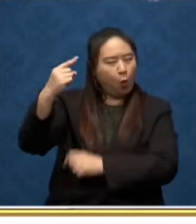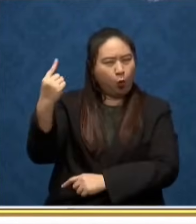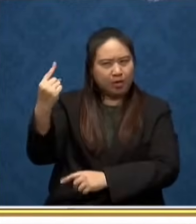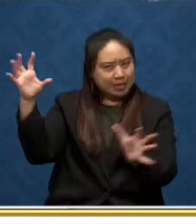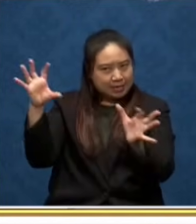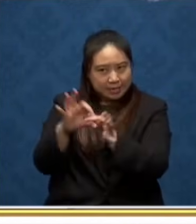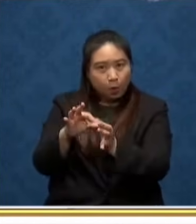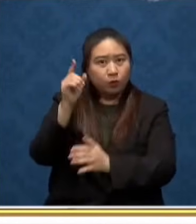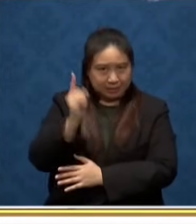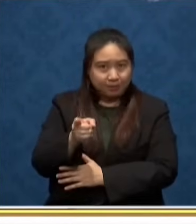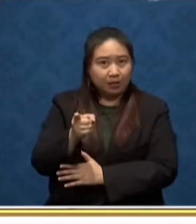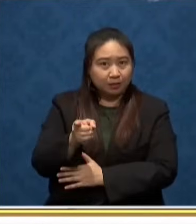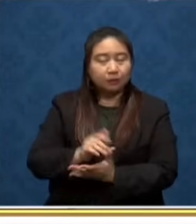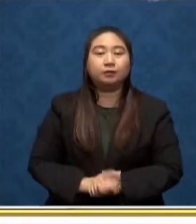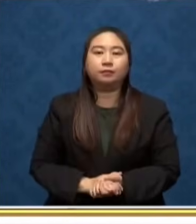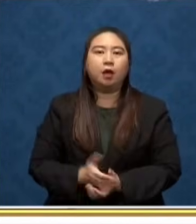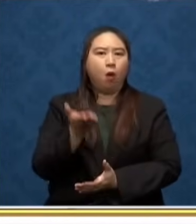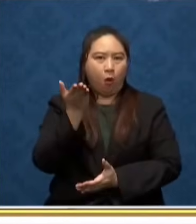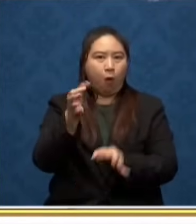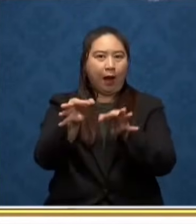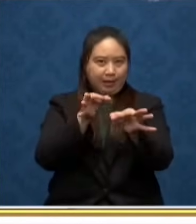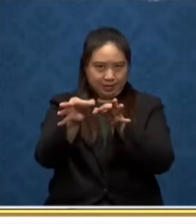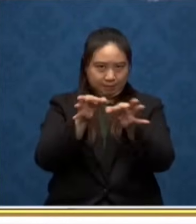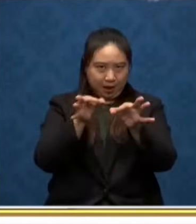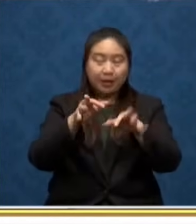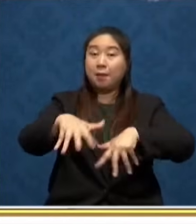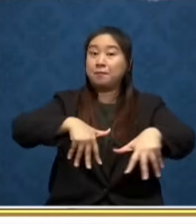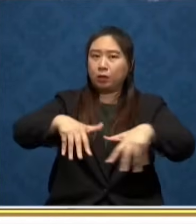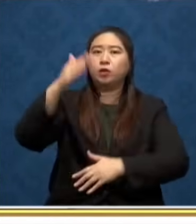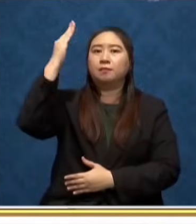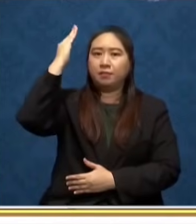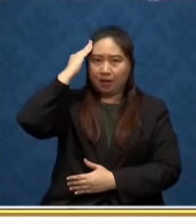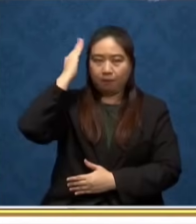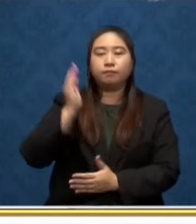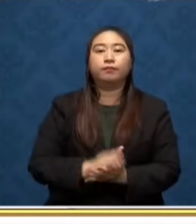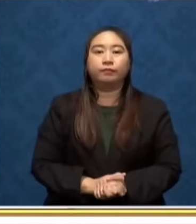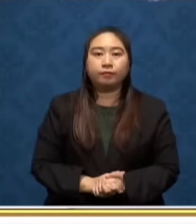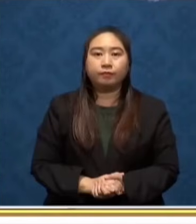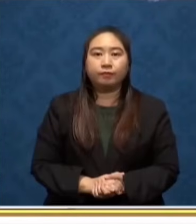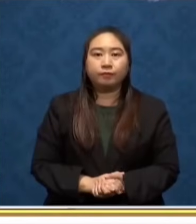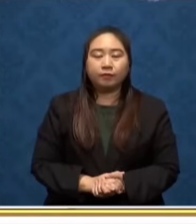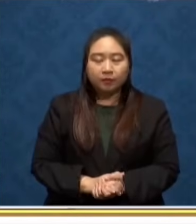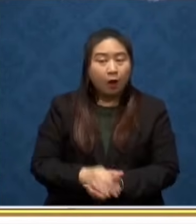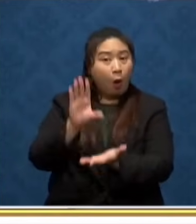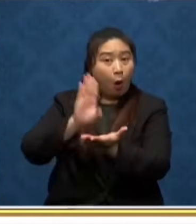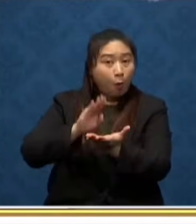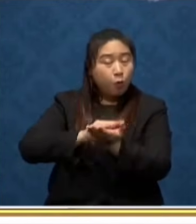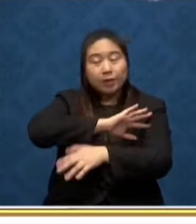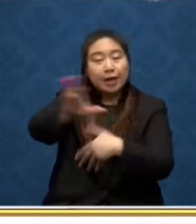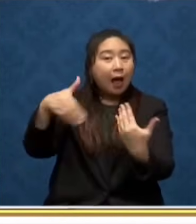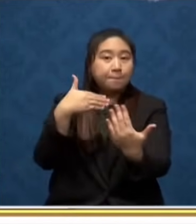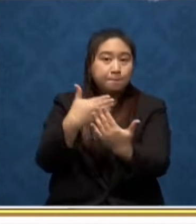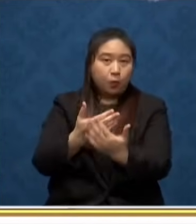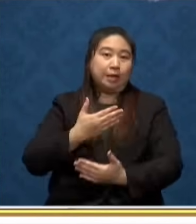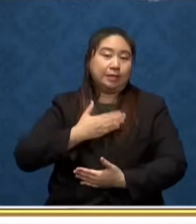จริงหรือไม่ขอให้ชี้แจงให้ประชาชนรับทราบด้วยนะคะข้อมูลความไม่โปร่งใสทั้งหมดที่ฉัน